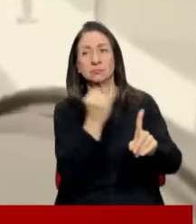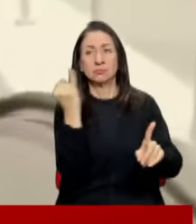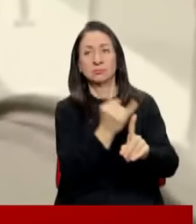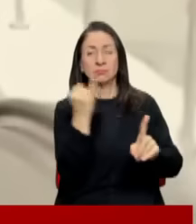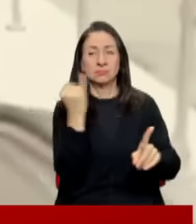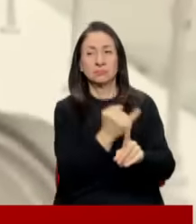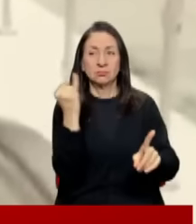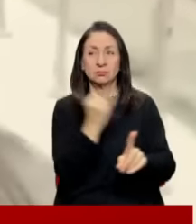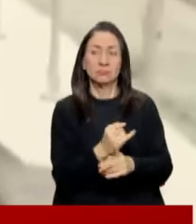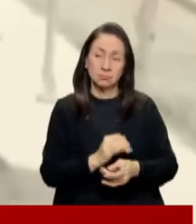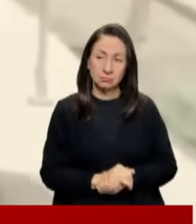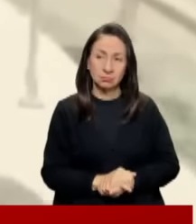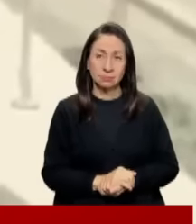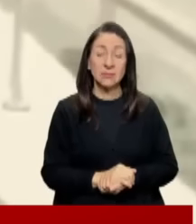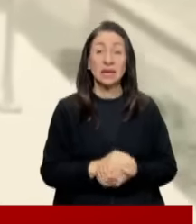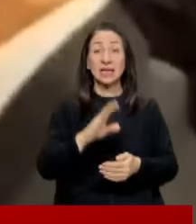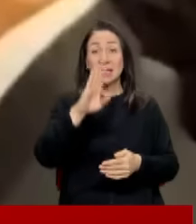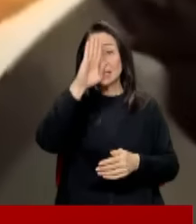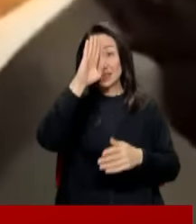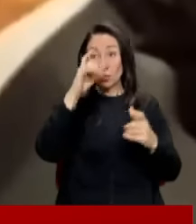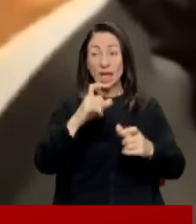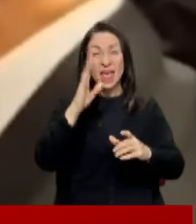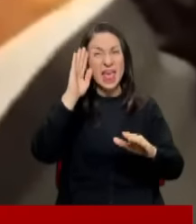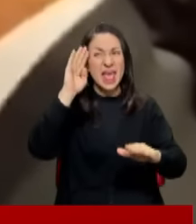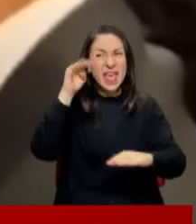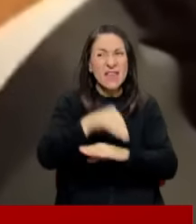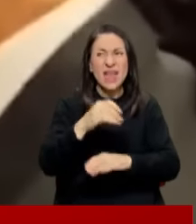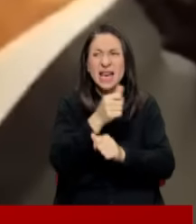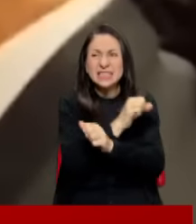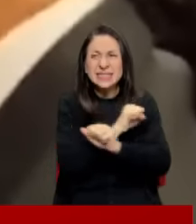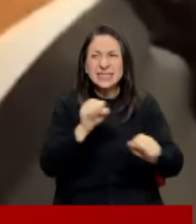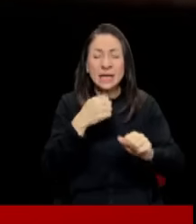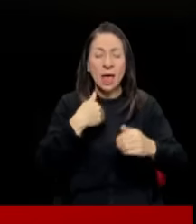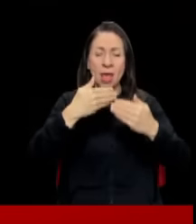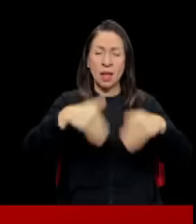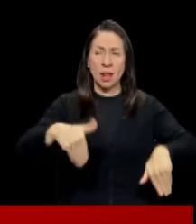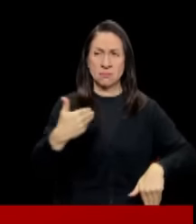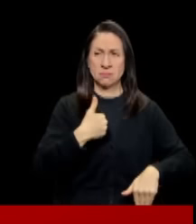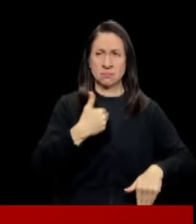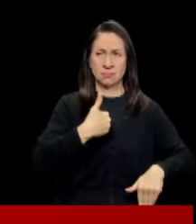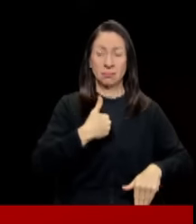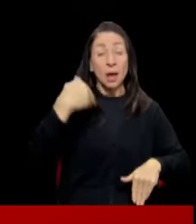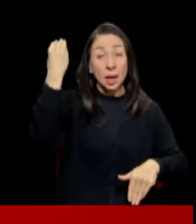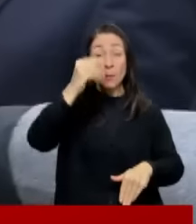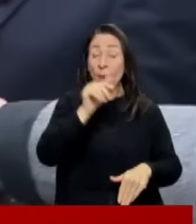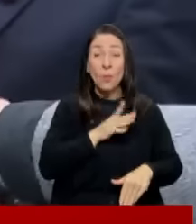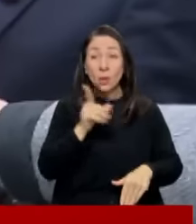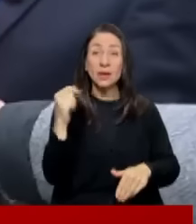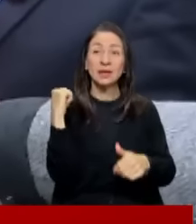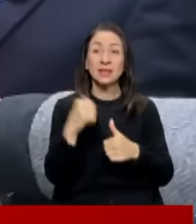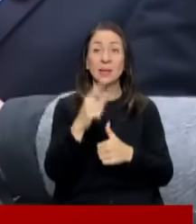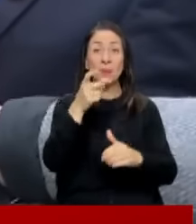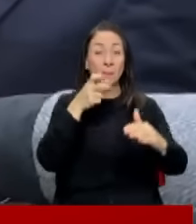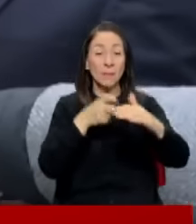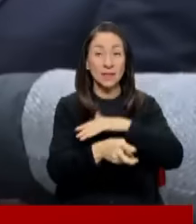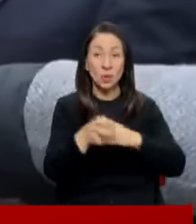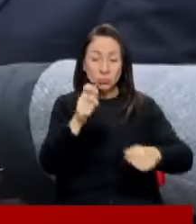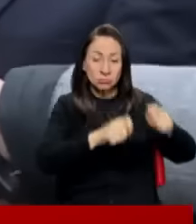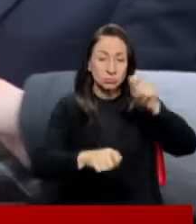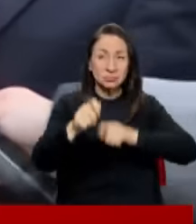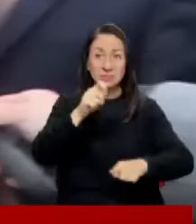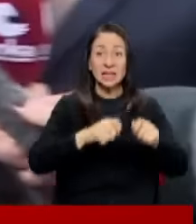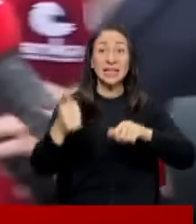Büyükşehir Belediyesi'ne hedef aldı. İstanbul'un iflas bayrağını çekmesini engelledik dedi. Ekrem İmamoğlu'ysa yine bir metro